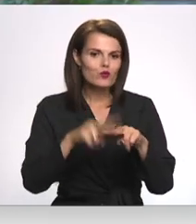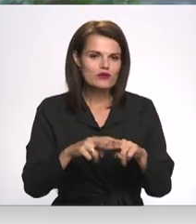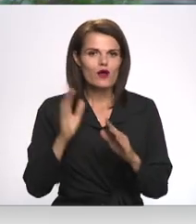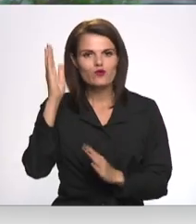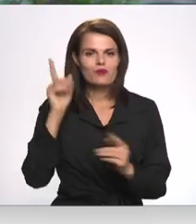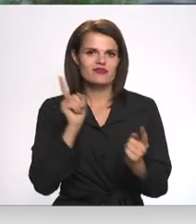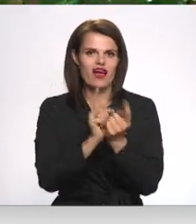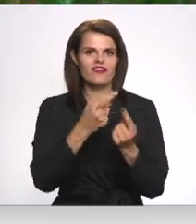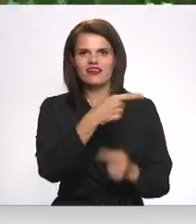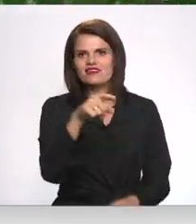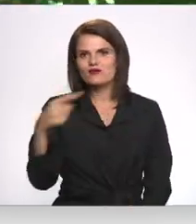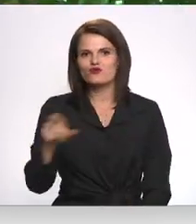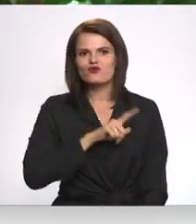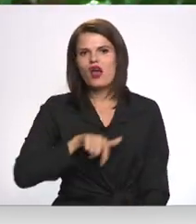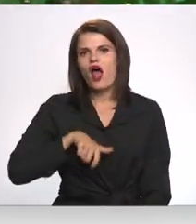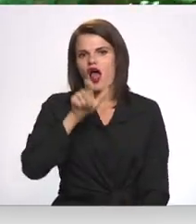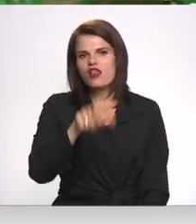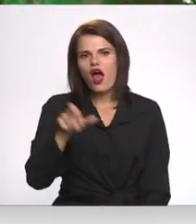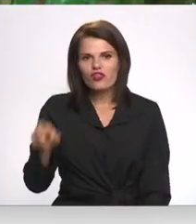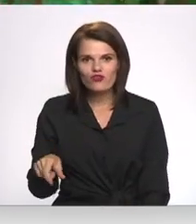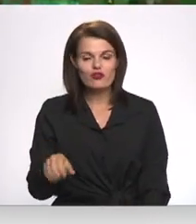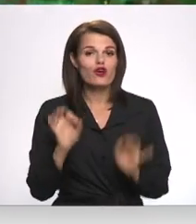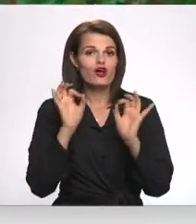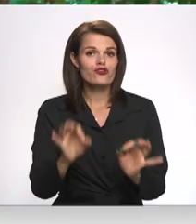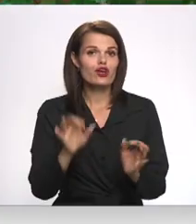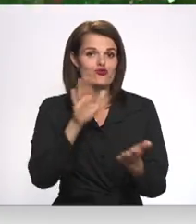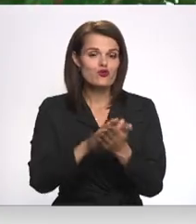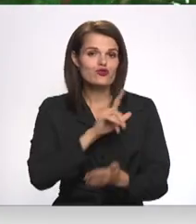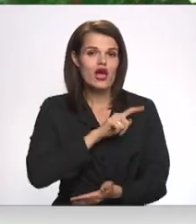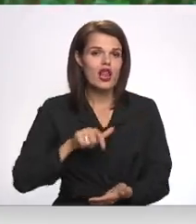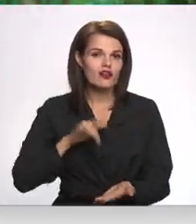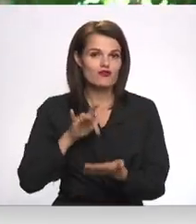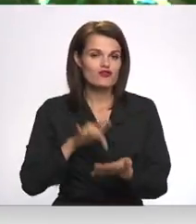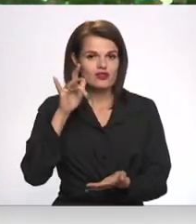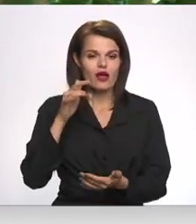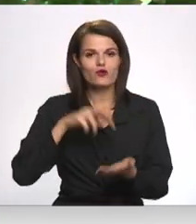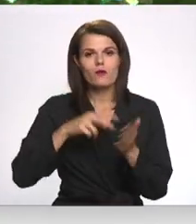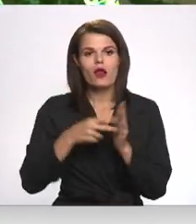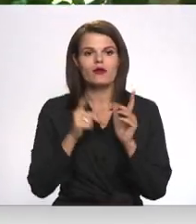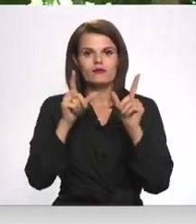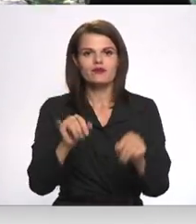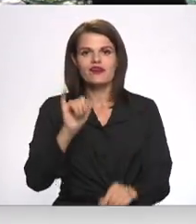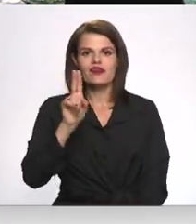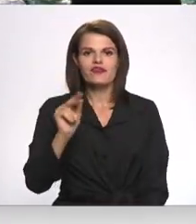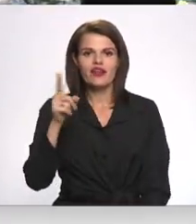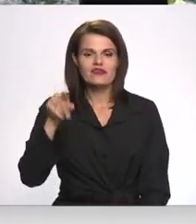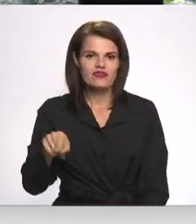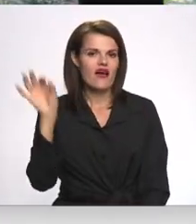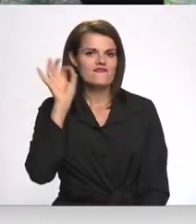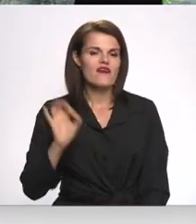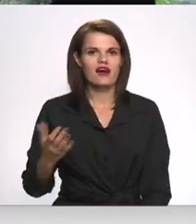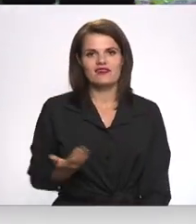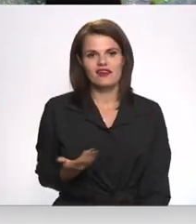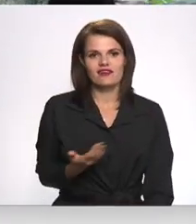satikt tautiešus arī. Tieši uz Latviešu centru Freiburgā iecerējas doties balsot Inese Matisāne, Vācijas iedzīvotāja